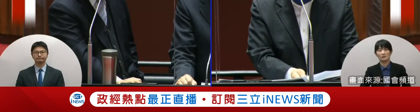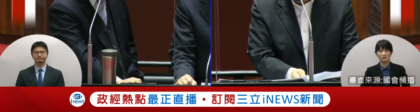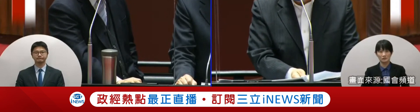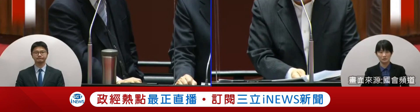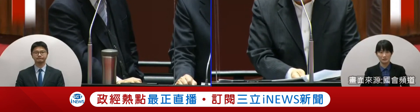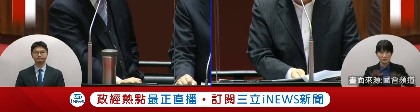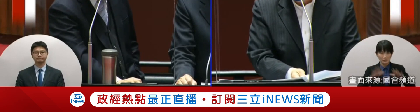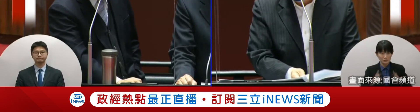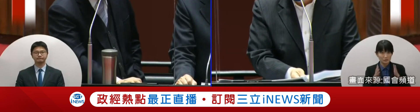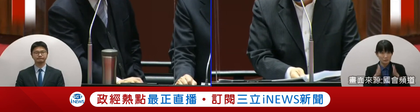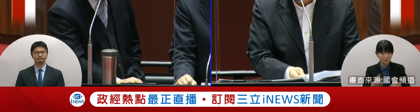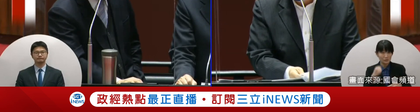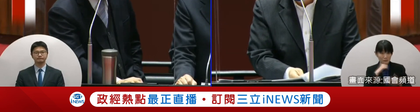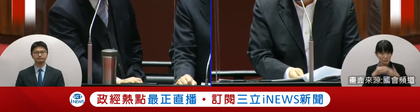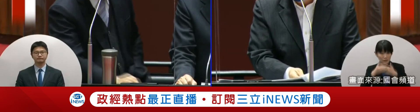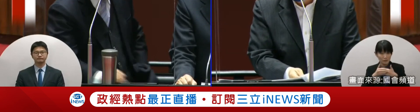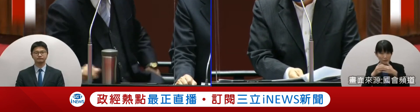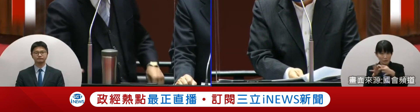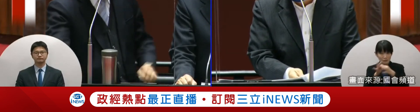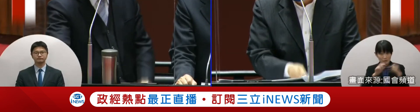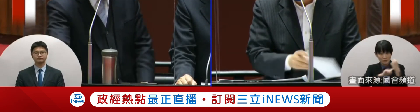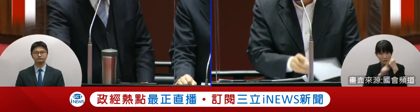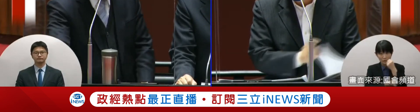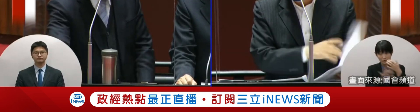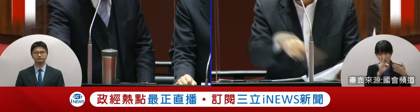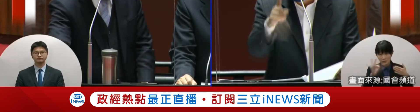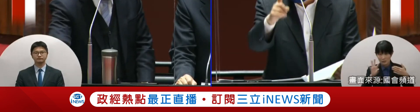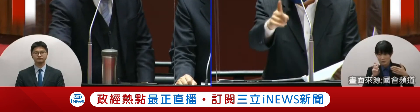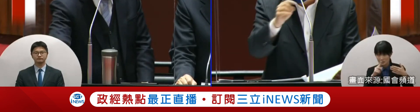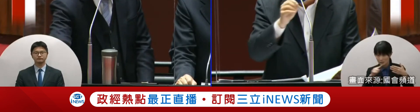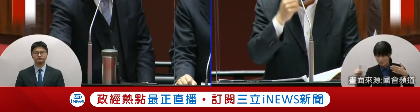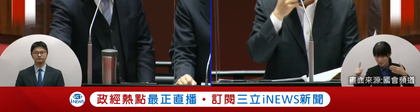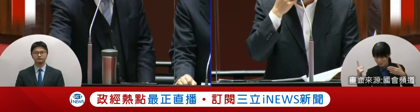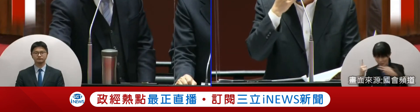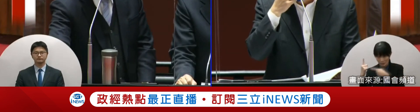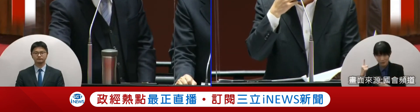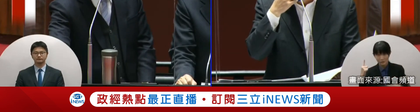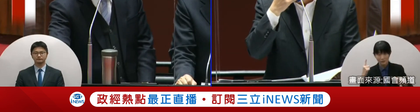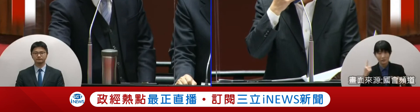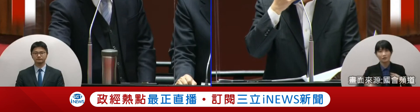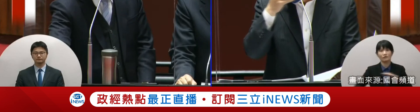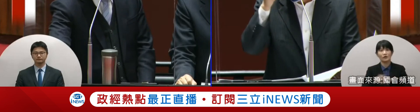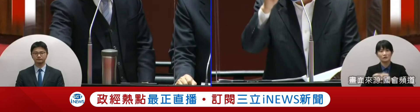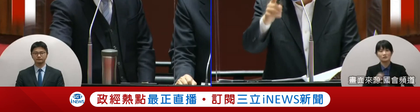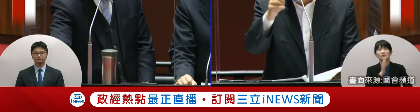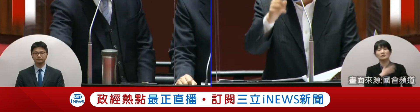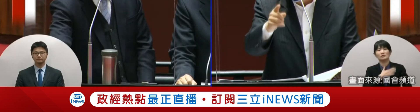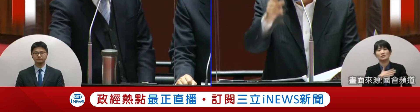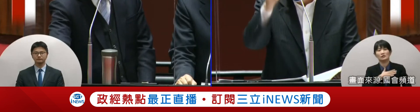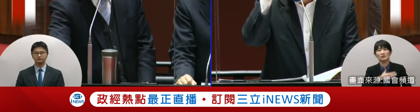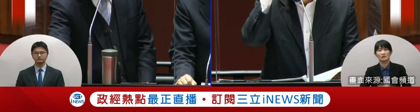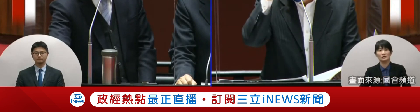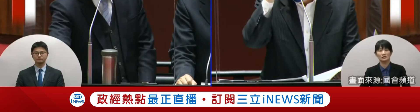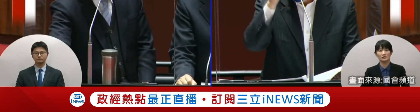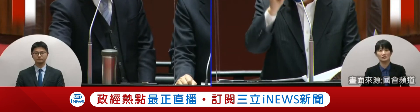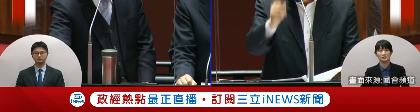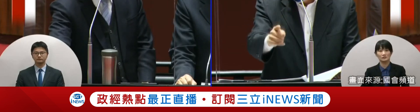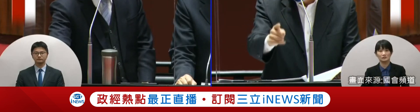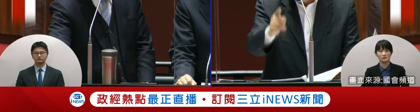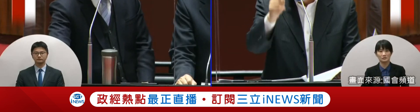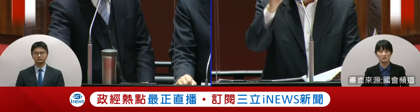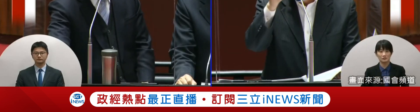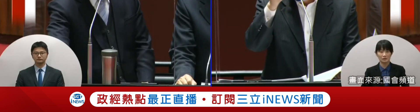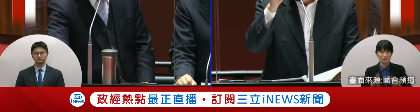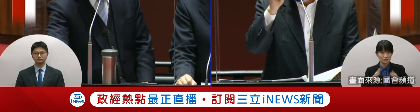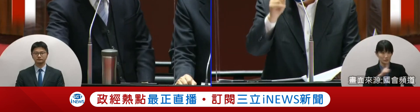目前针对两岸人民关系条例33(1)第一项第一款的部分违反这个部分，所以针对